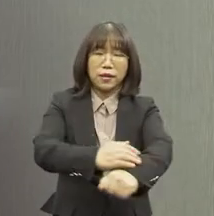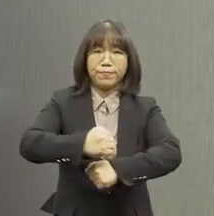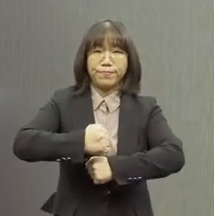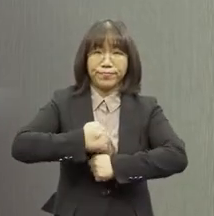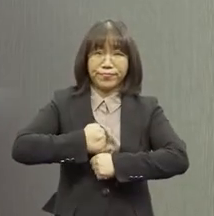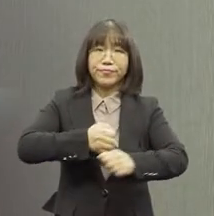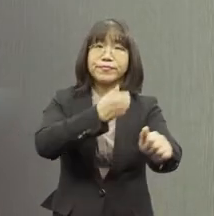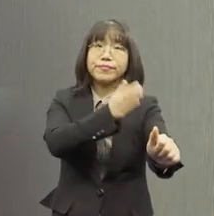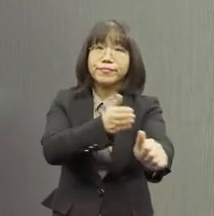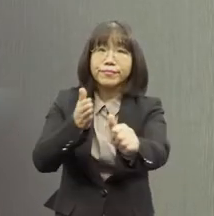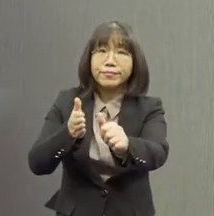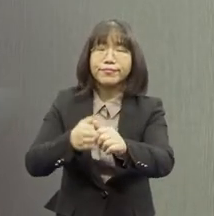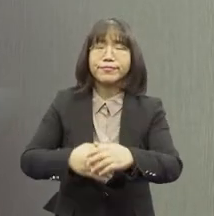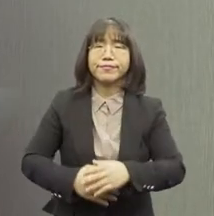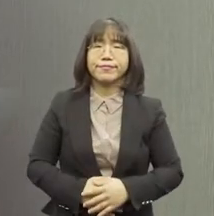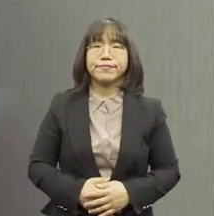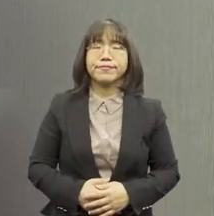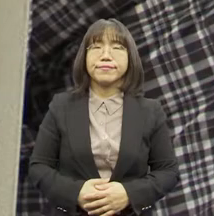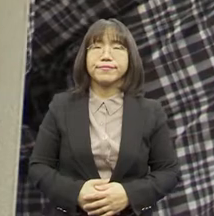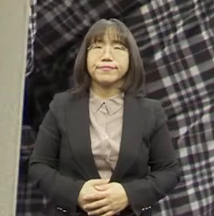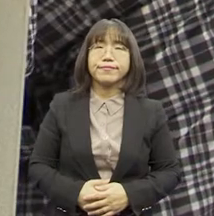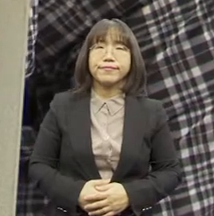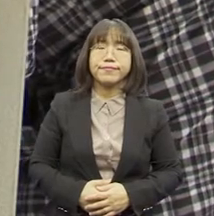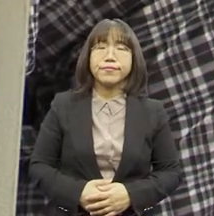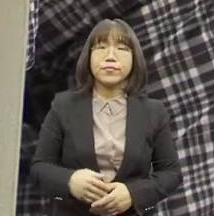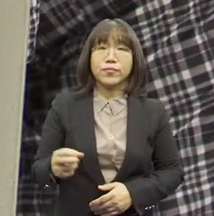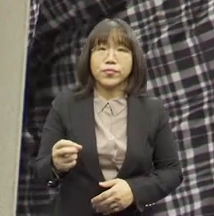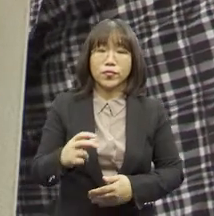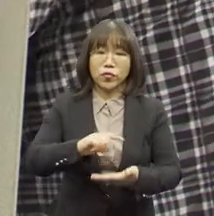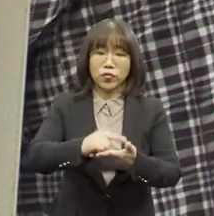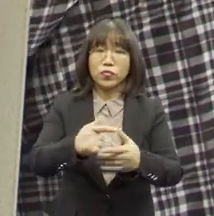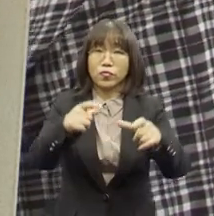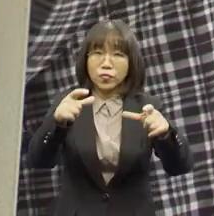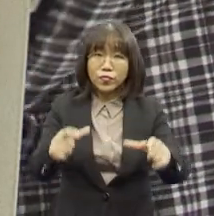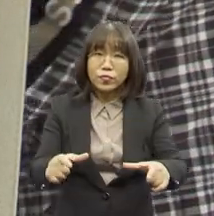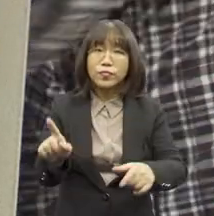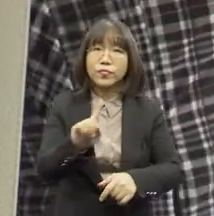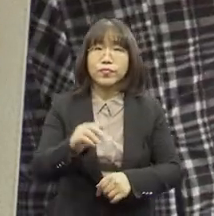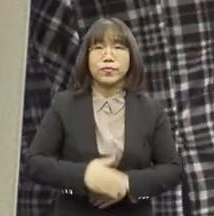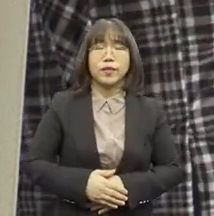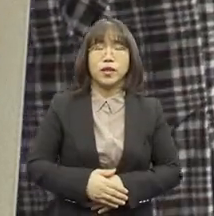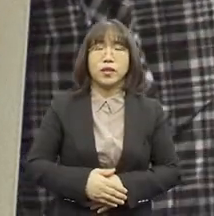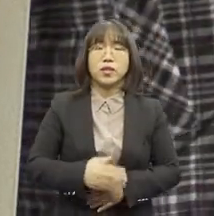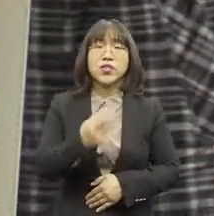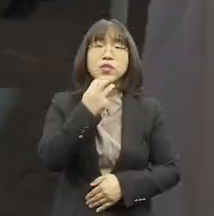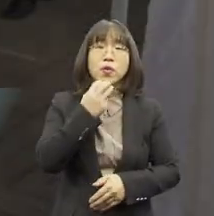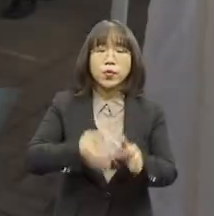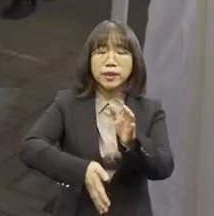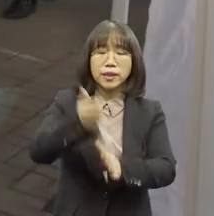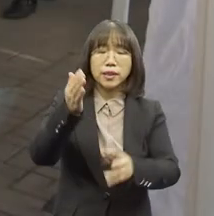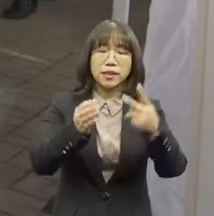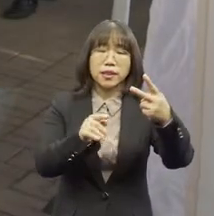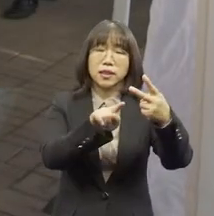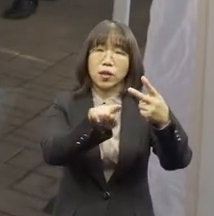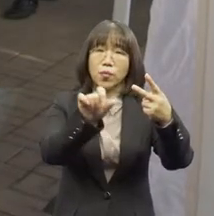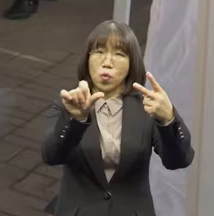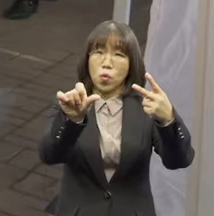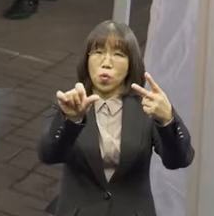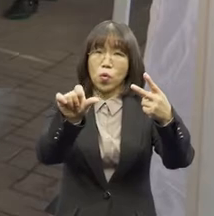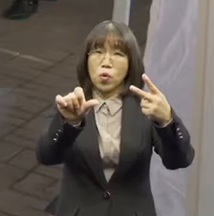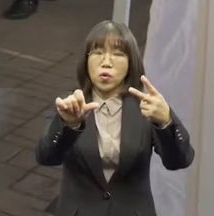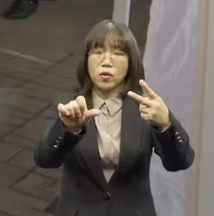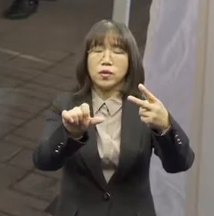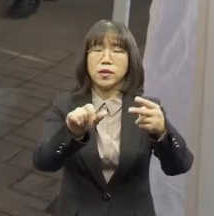철저히 지켜 주시길 부탁드립니다 한편 군은 수도권 2.5 단계 시행 이전부터 지금까지